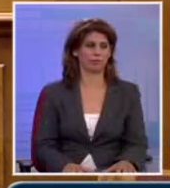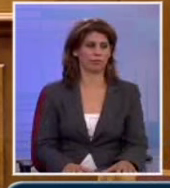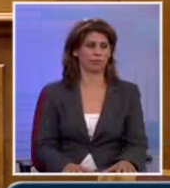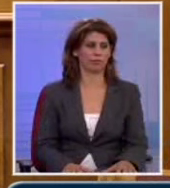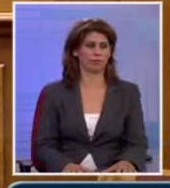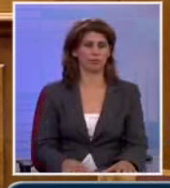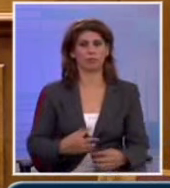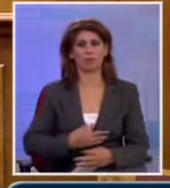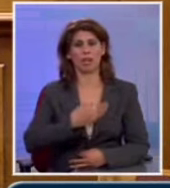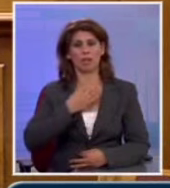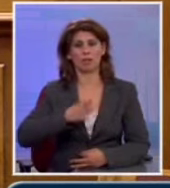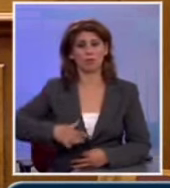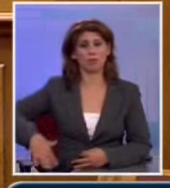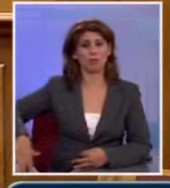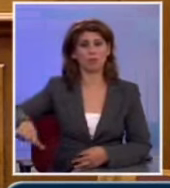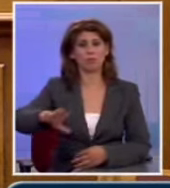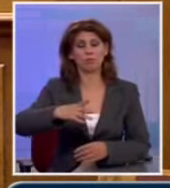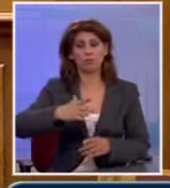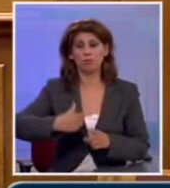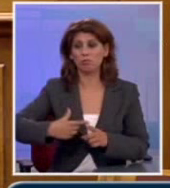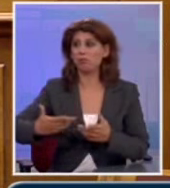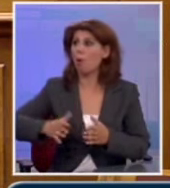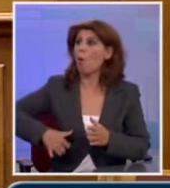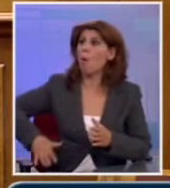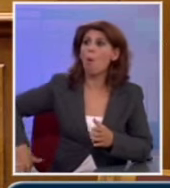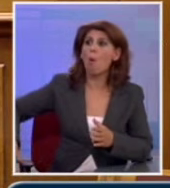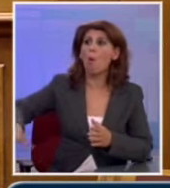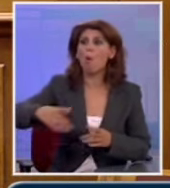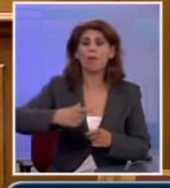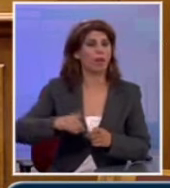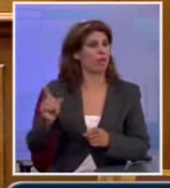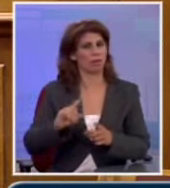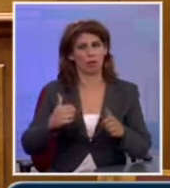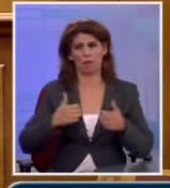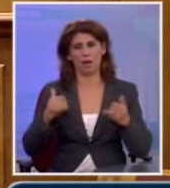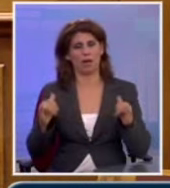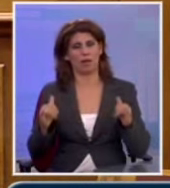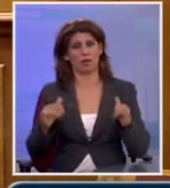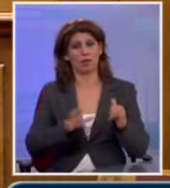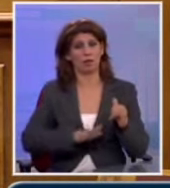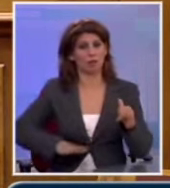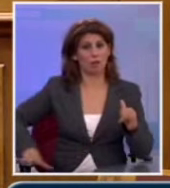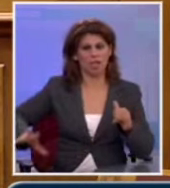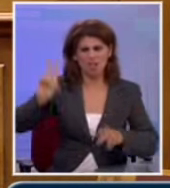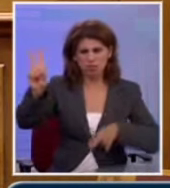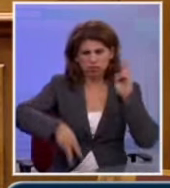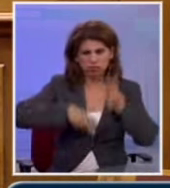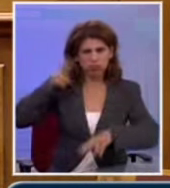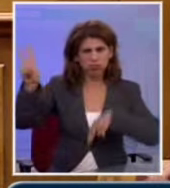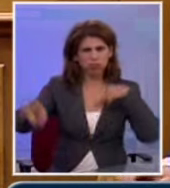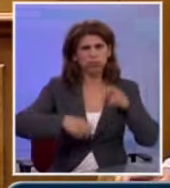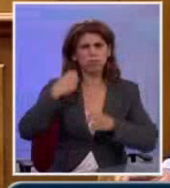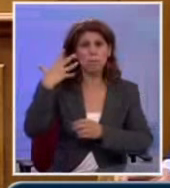Η αξιοπρέπεια ενός λαού όμως δεν είναι παιχνίδι, κυρίες και κύριοι συνάδελφοι. Ενός λαού λαιλατημένου 5 χρόνια